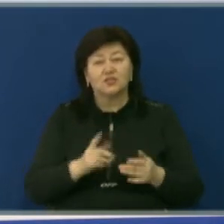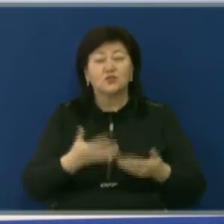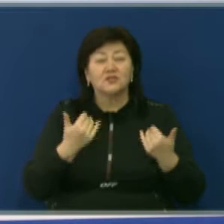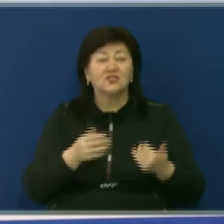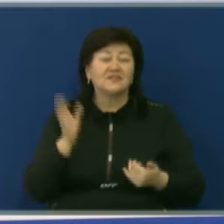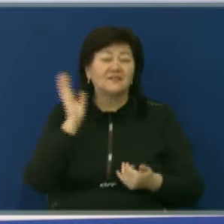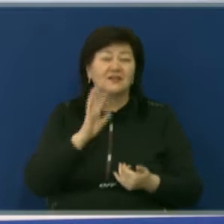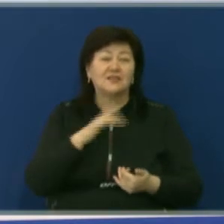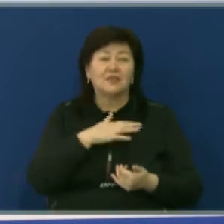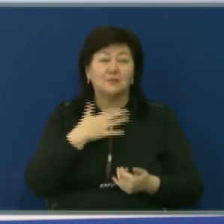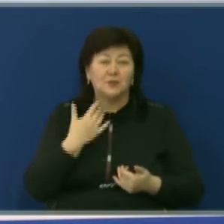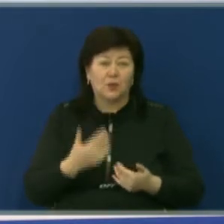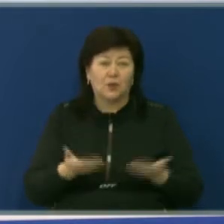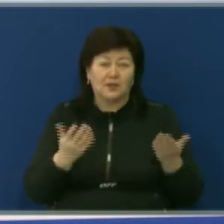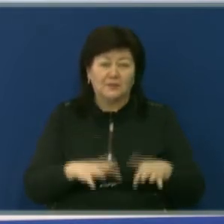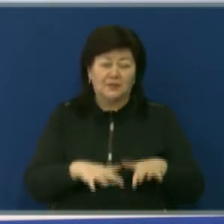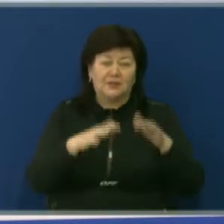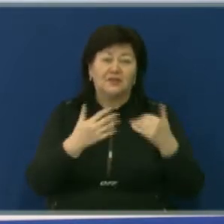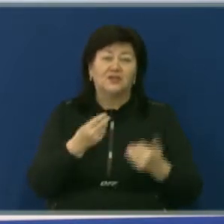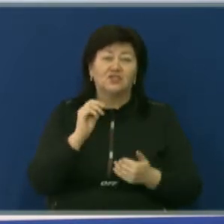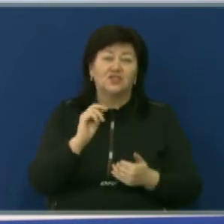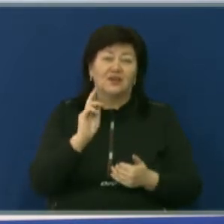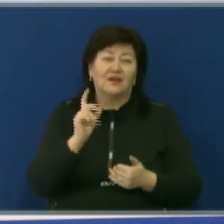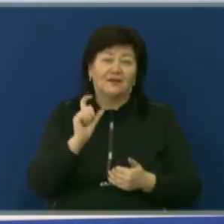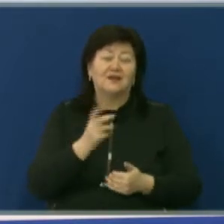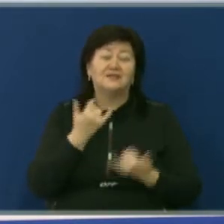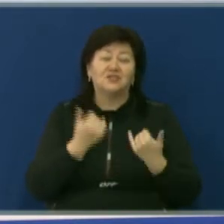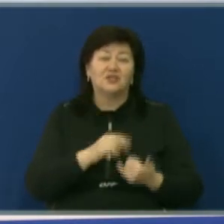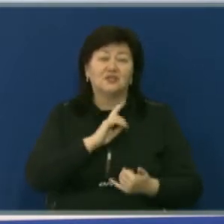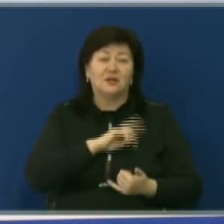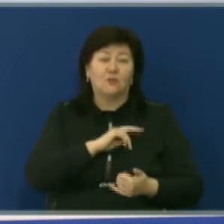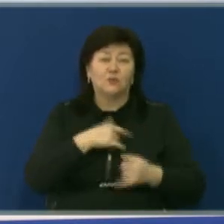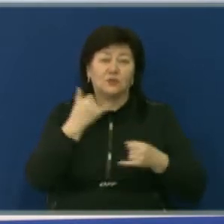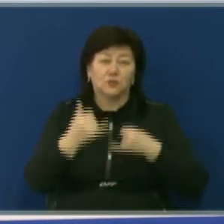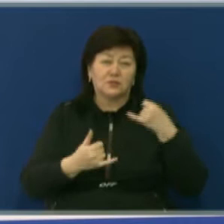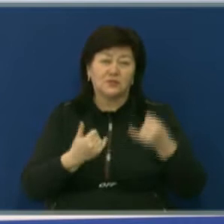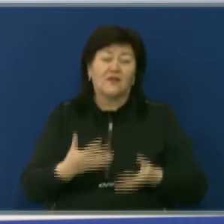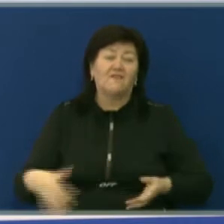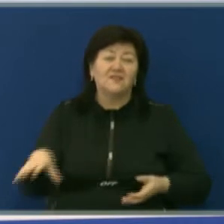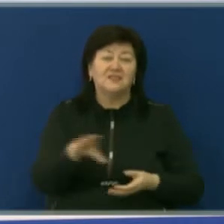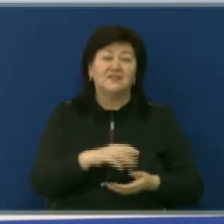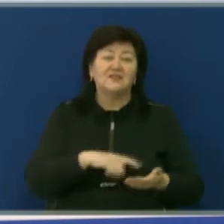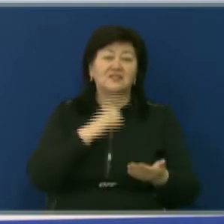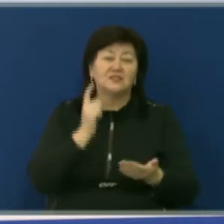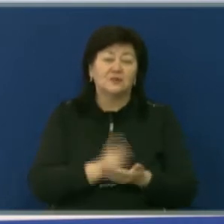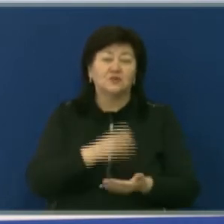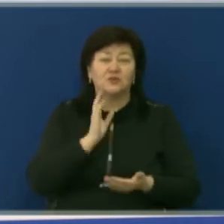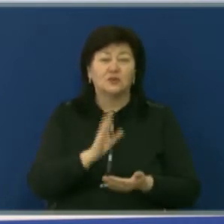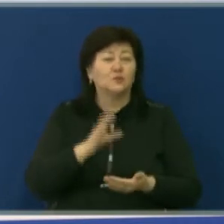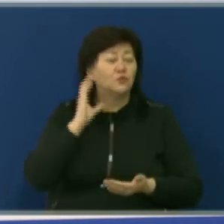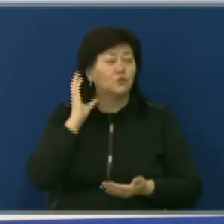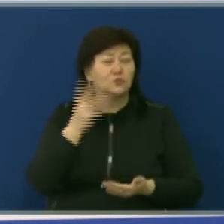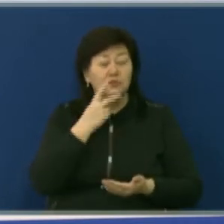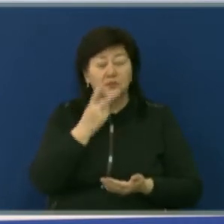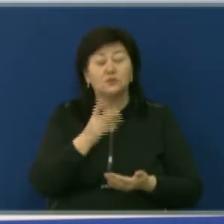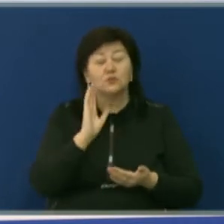вод в отдельных районах города. Коммунальные службы работают в круглосуточном режиме. Все ваши критические замечания будут учтены